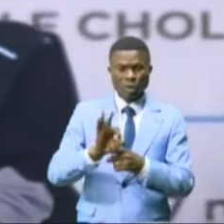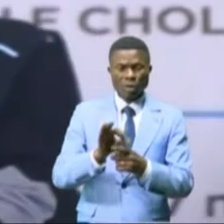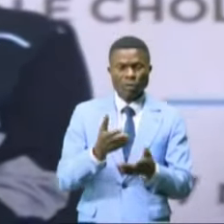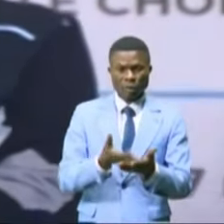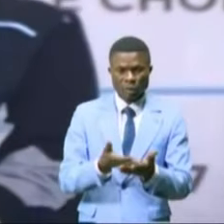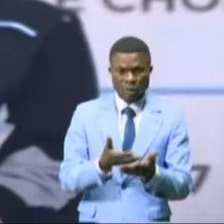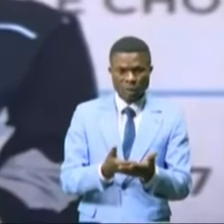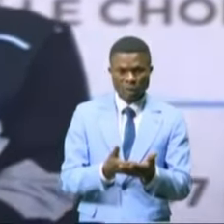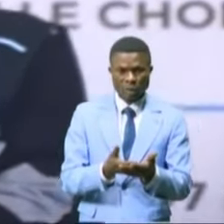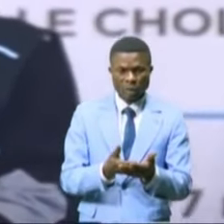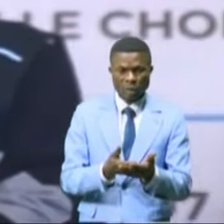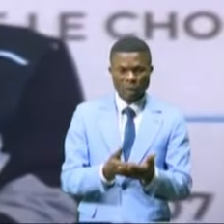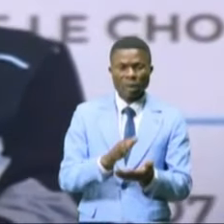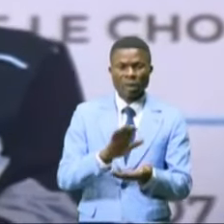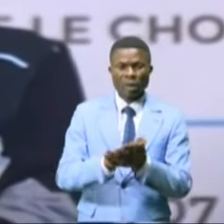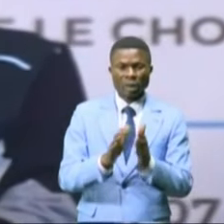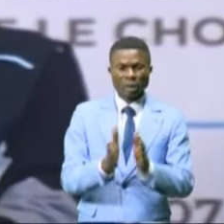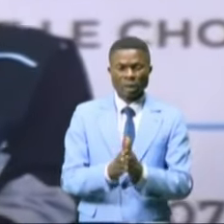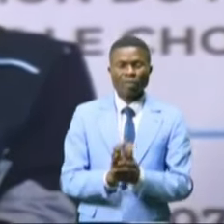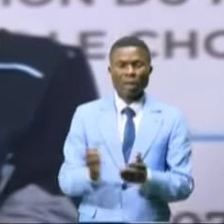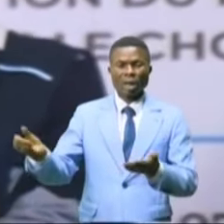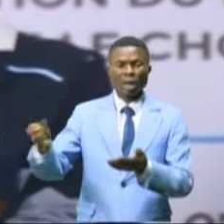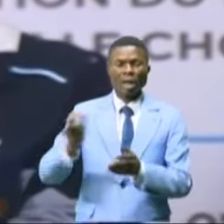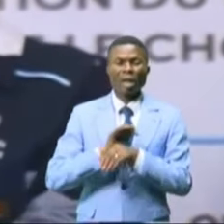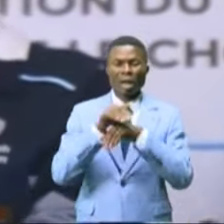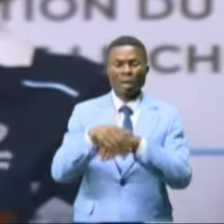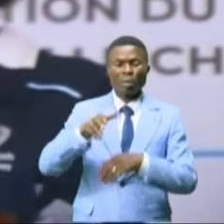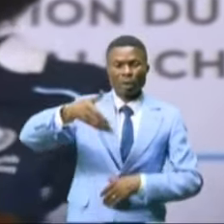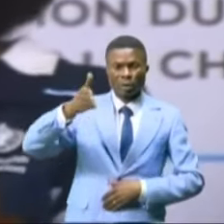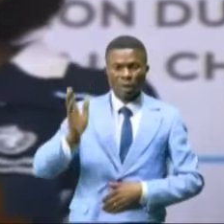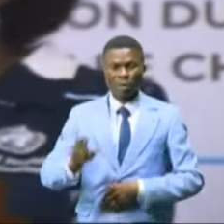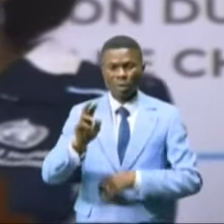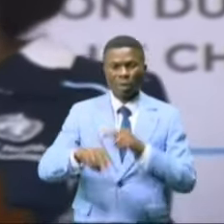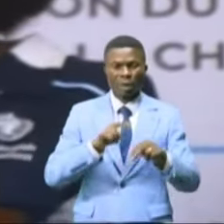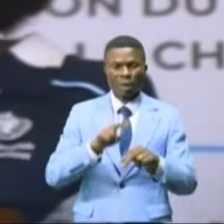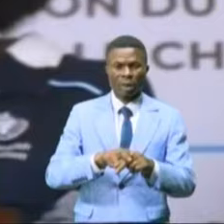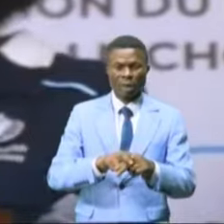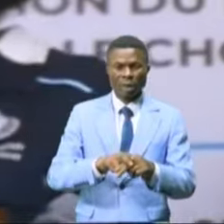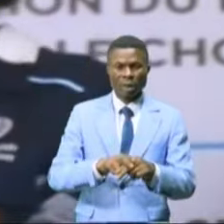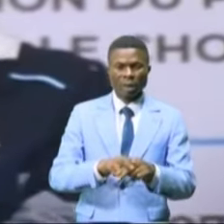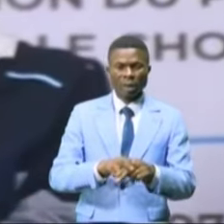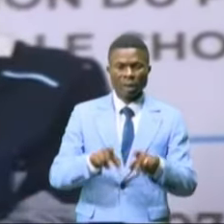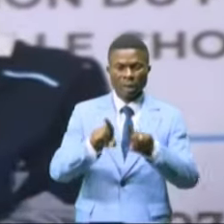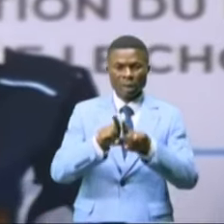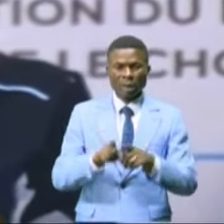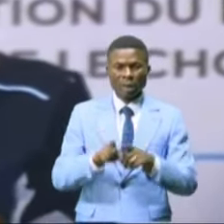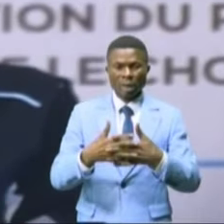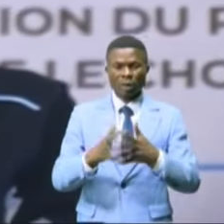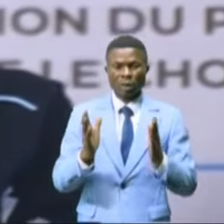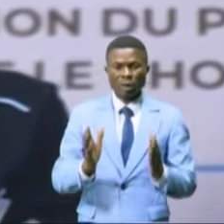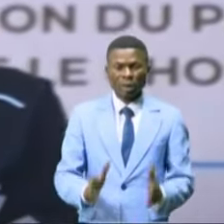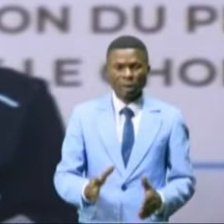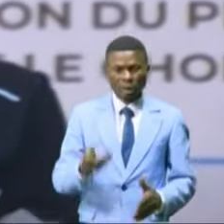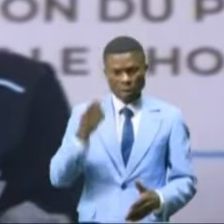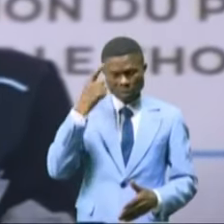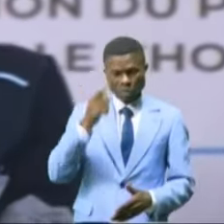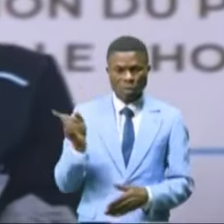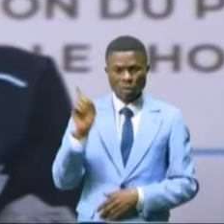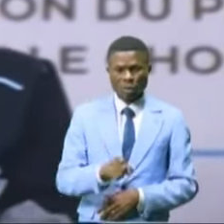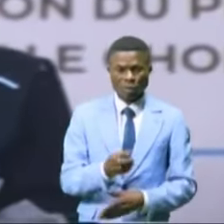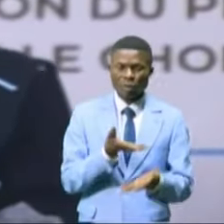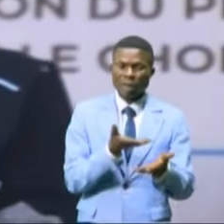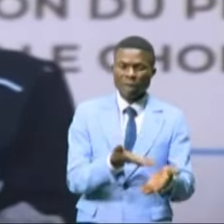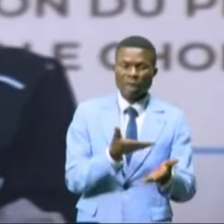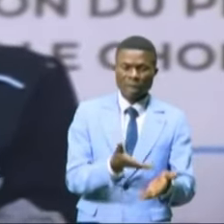sera la contribution des experts nationaux et des partenaires pour venir à bout